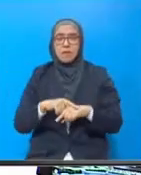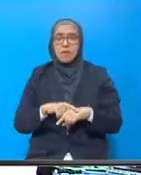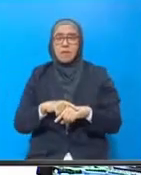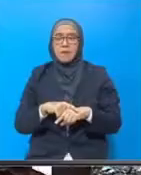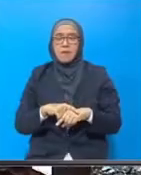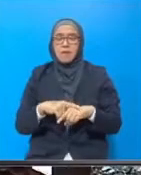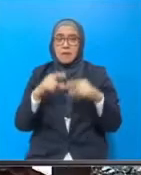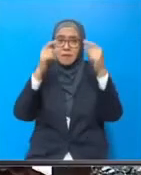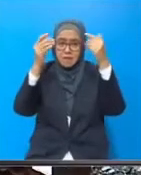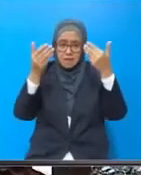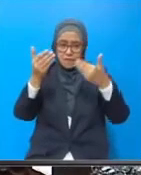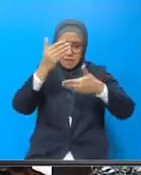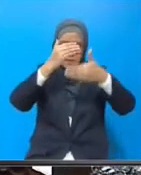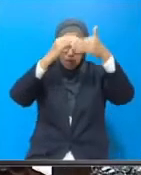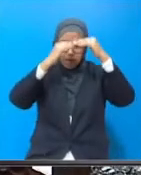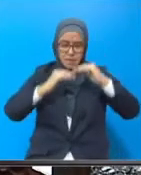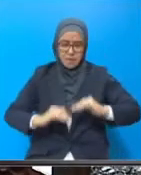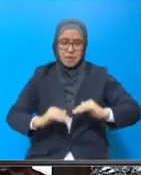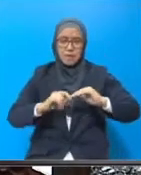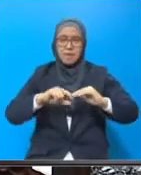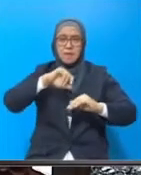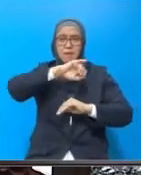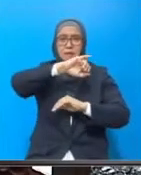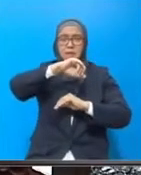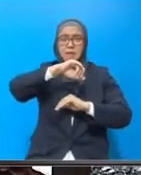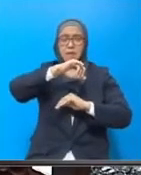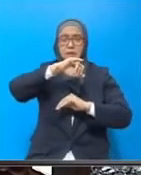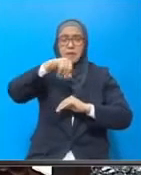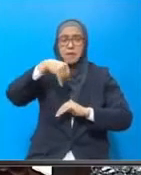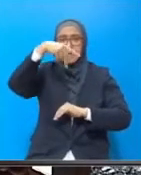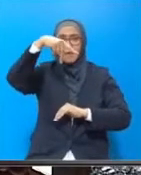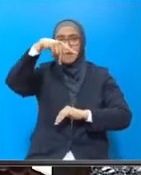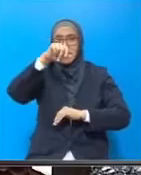1600 Jepang atau jabatan nah